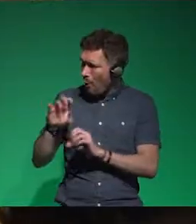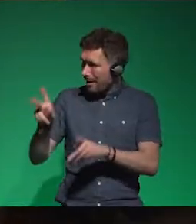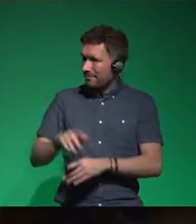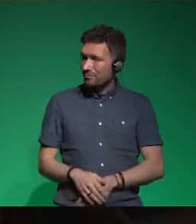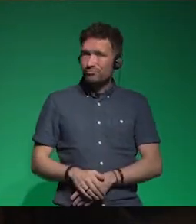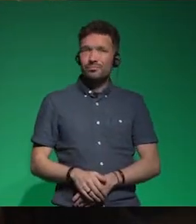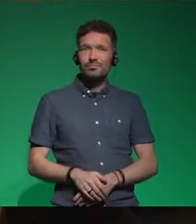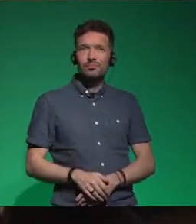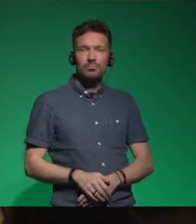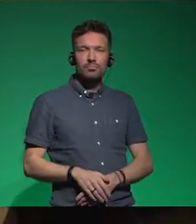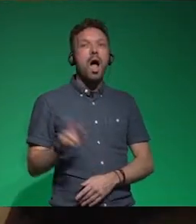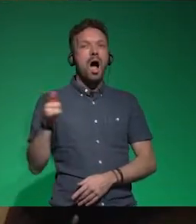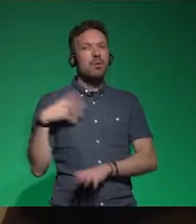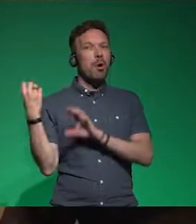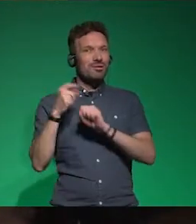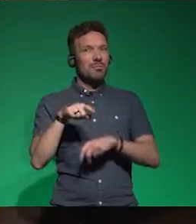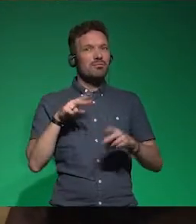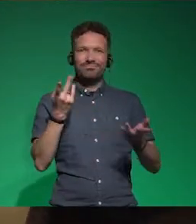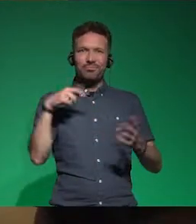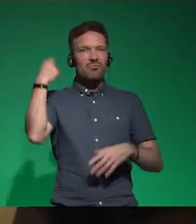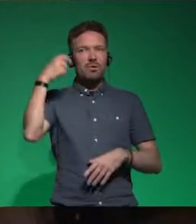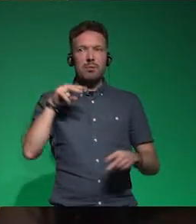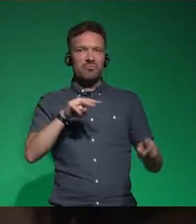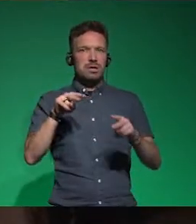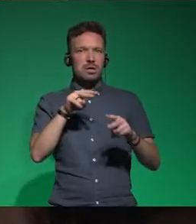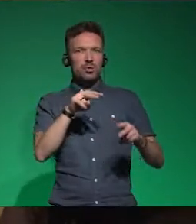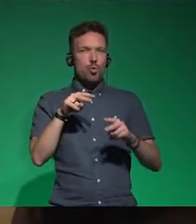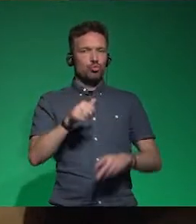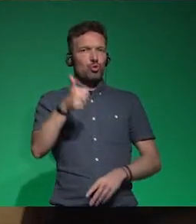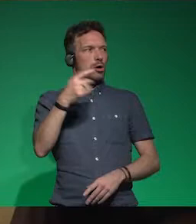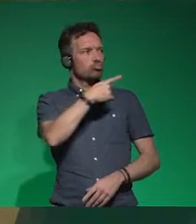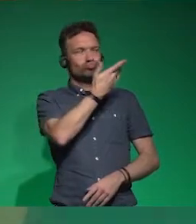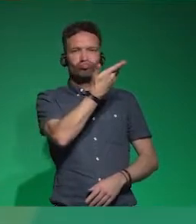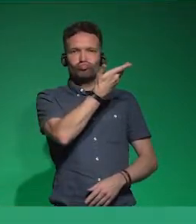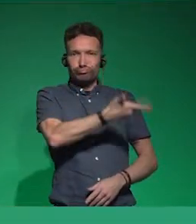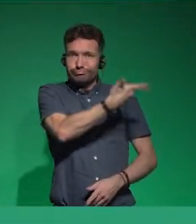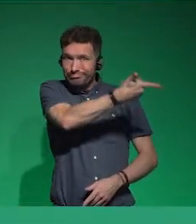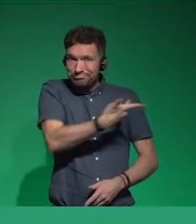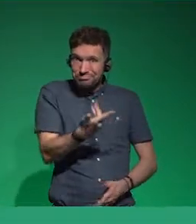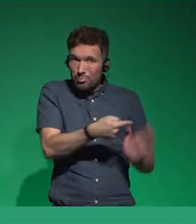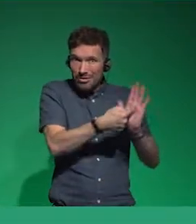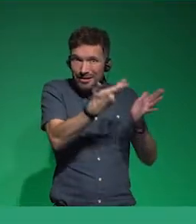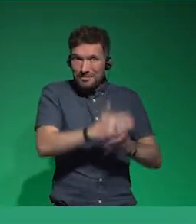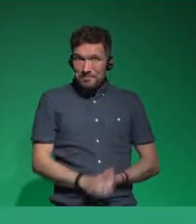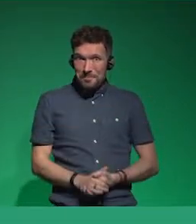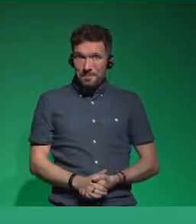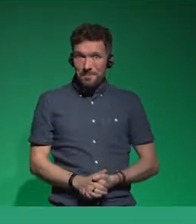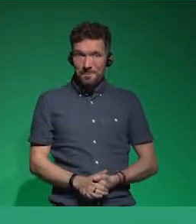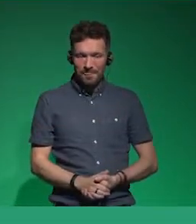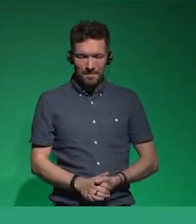Nun, wir haben auch einen kurzen Film mitgebracht, den würden wir vielleicht zuerst gerne abspielen, wenn das möglich ist.